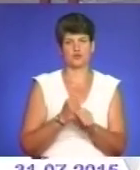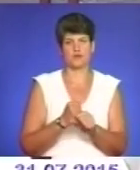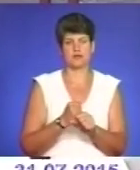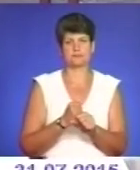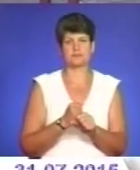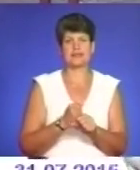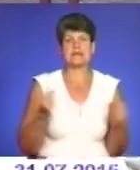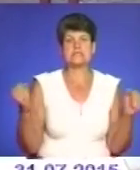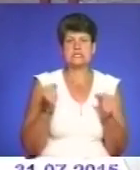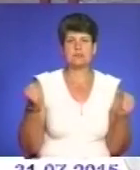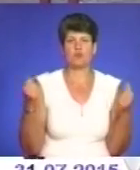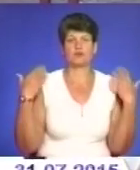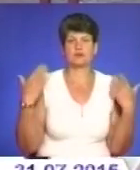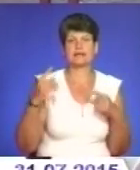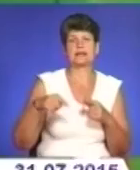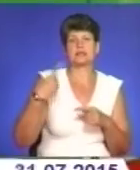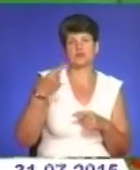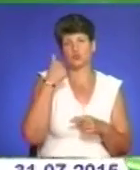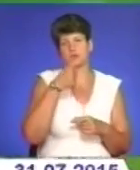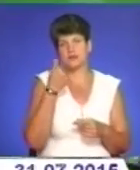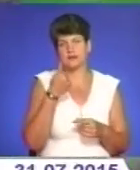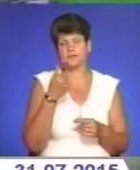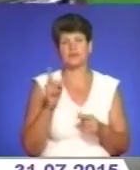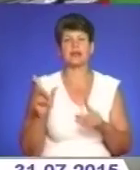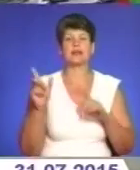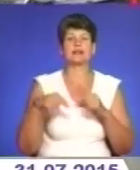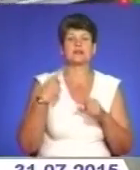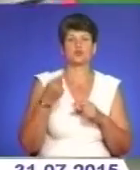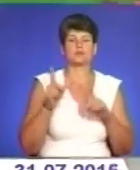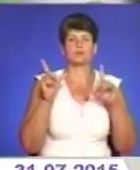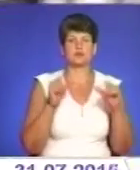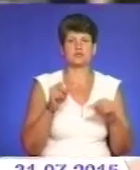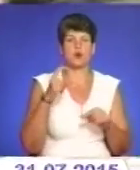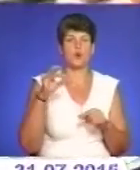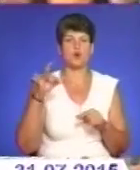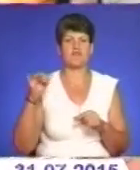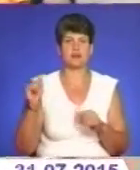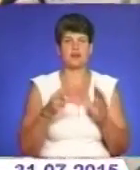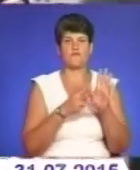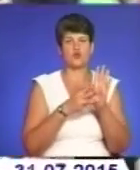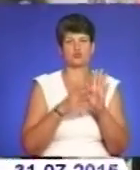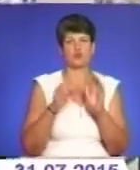десь на зимові канікули, на наступний рік. Наступна поїздка до Хорватії 8 серпня.